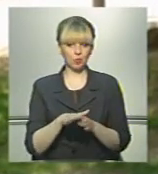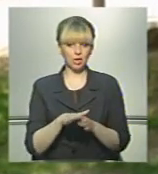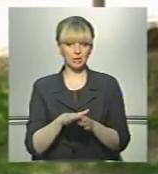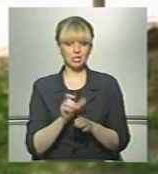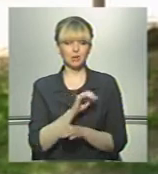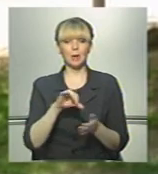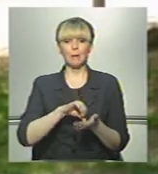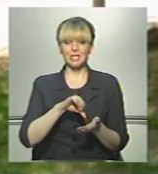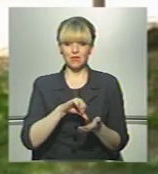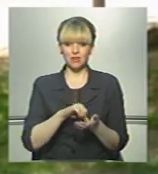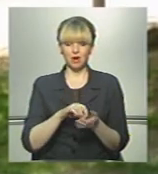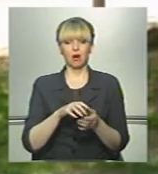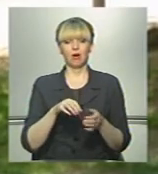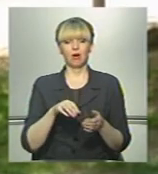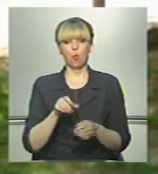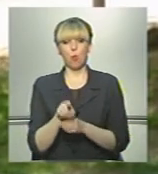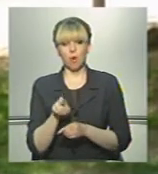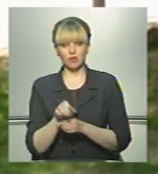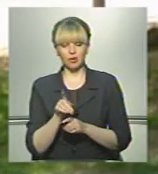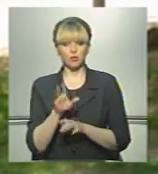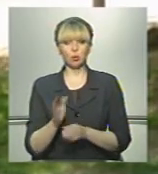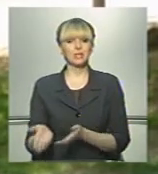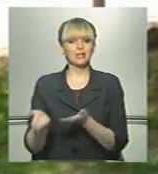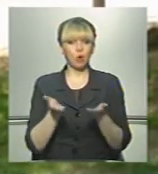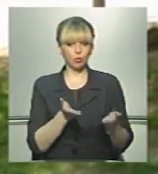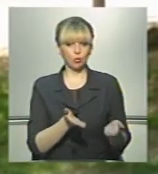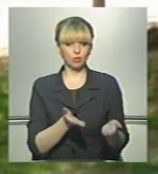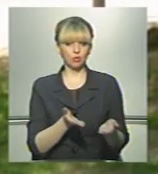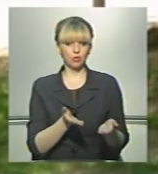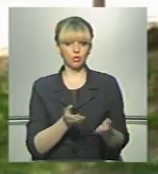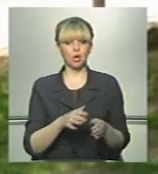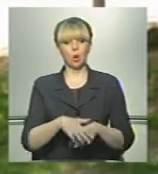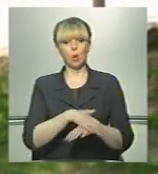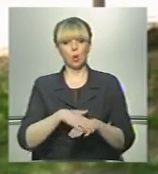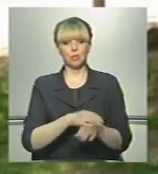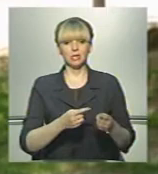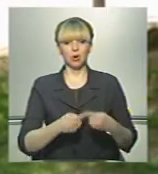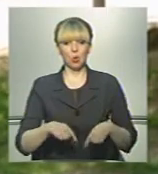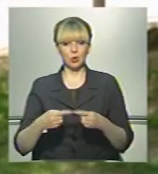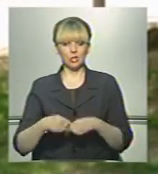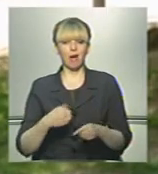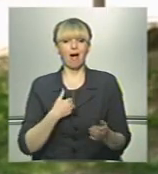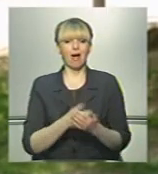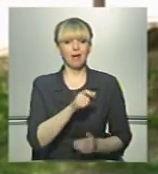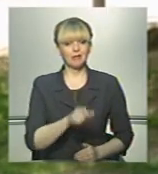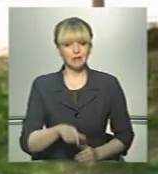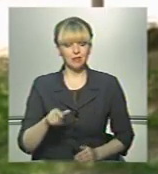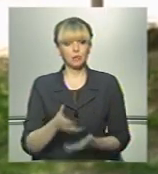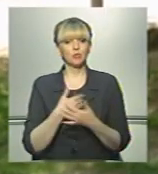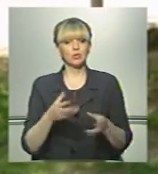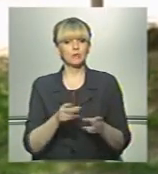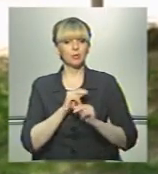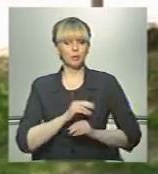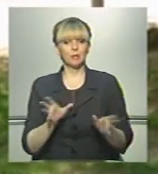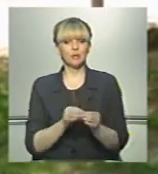з представниками уповноваженого, на них будуть запрошуватися громадські організації, громадські активісти. Ми вже співпрацюємо